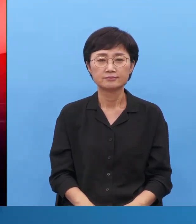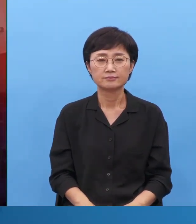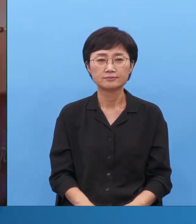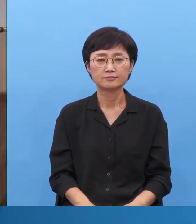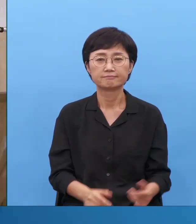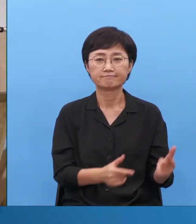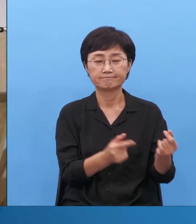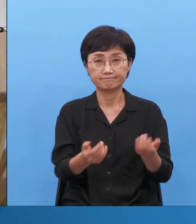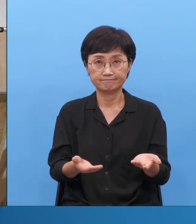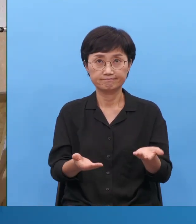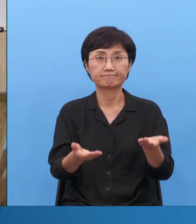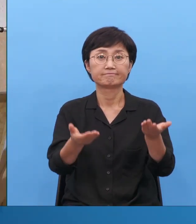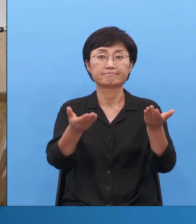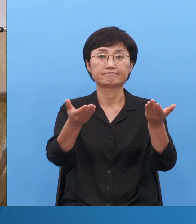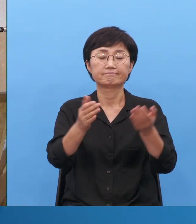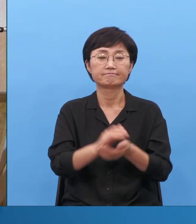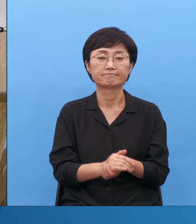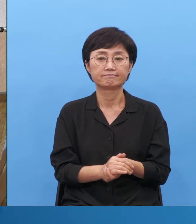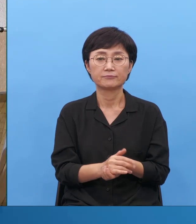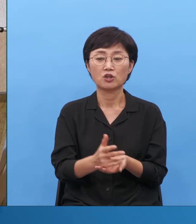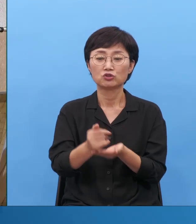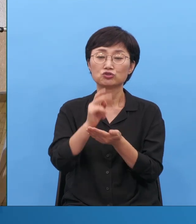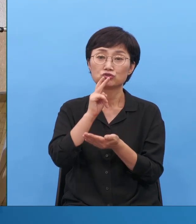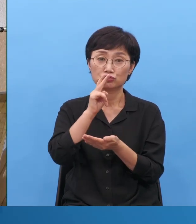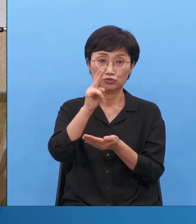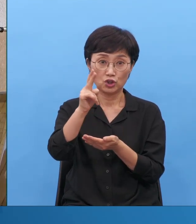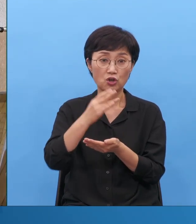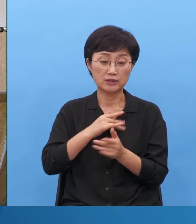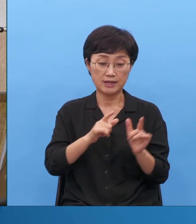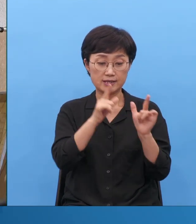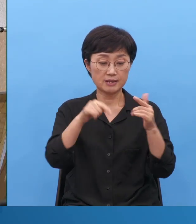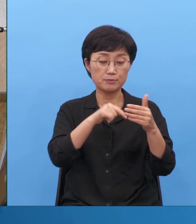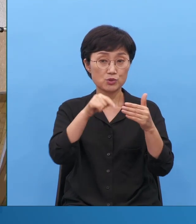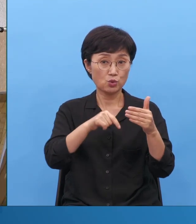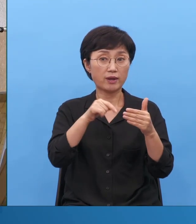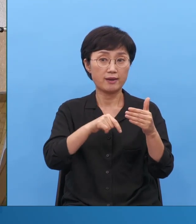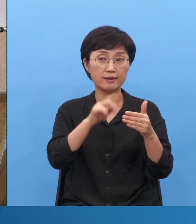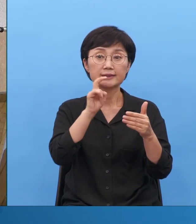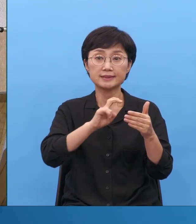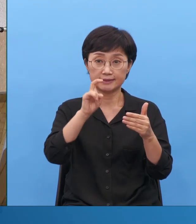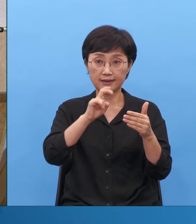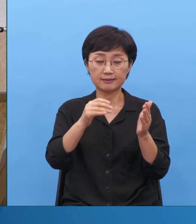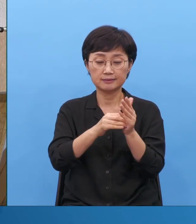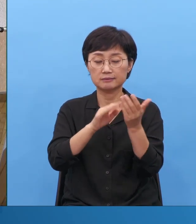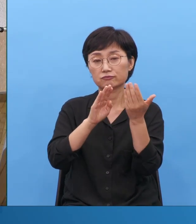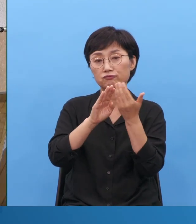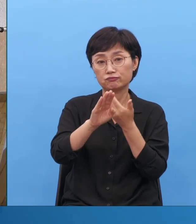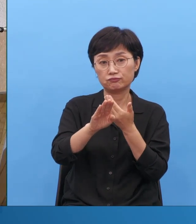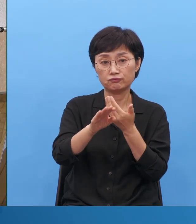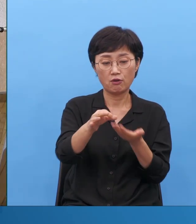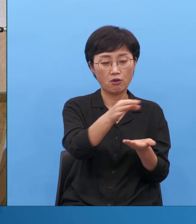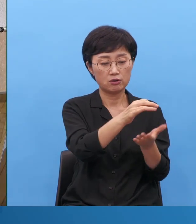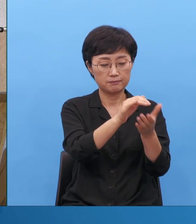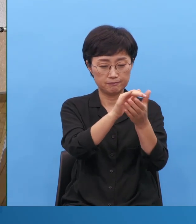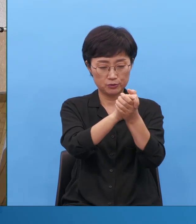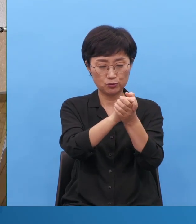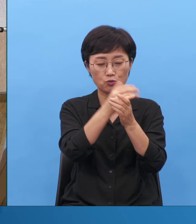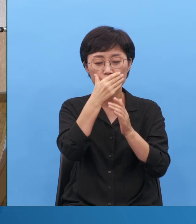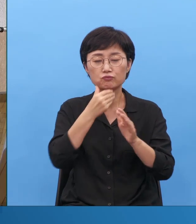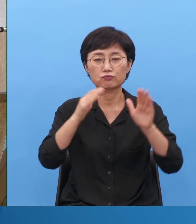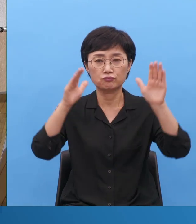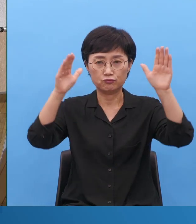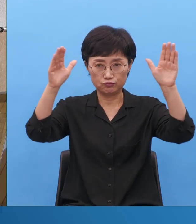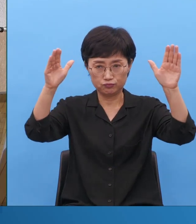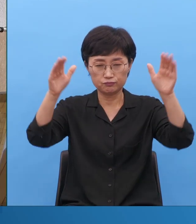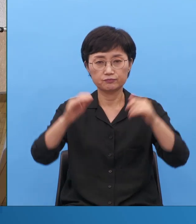다 함께 일어나셔서 주의 나의 삶 속에 찬양 후에 헌금 기도미 축도로 요강수 목사님이